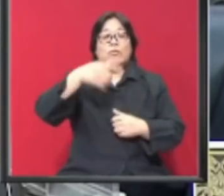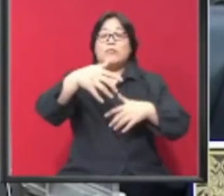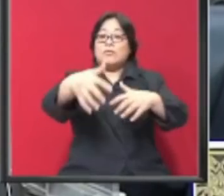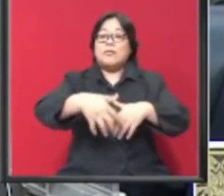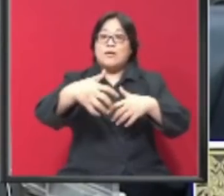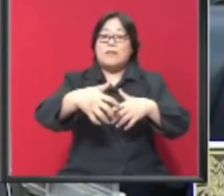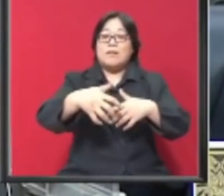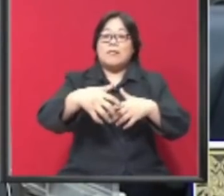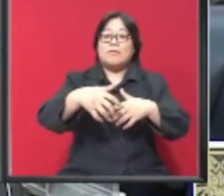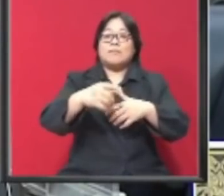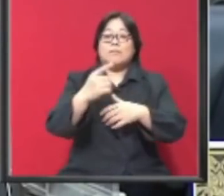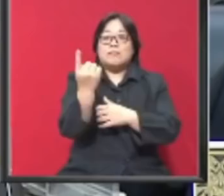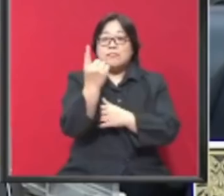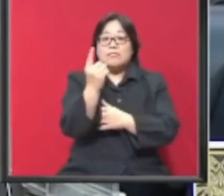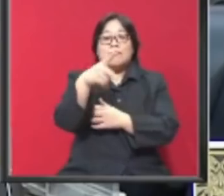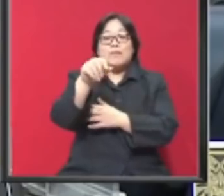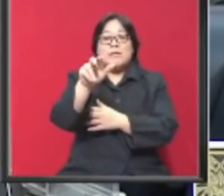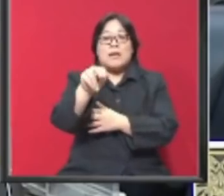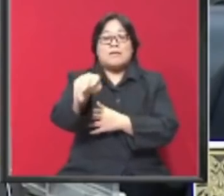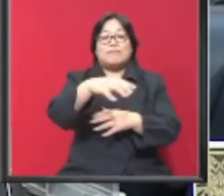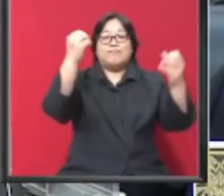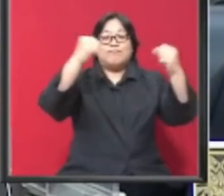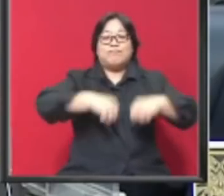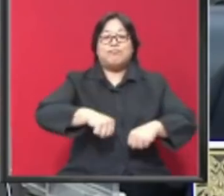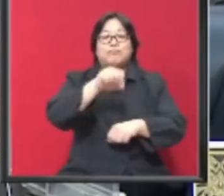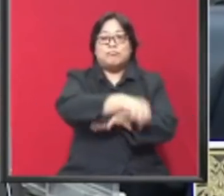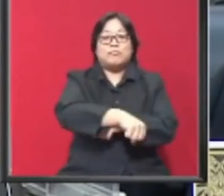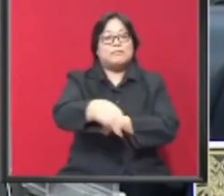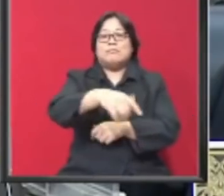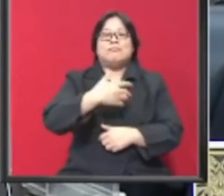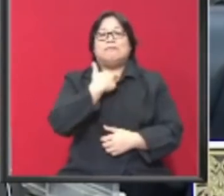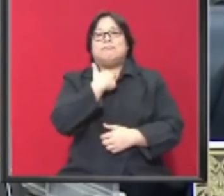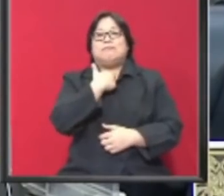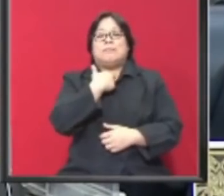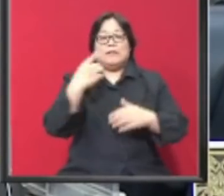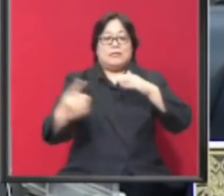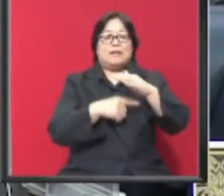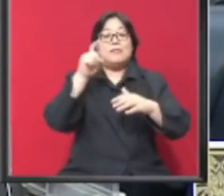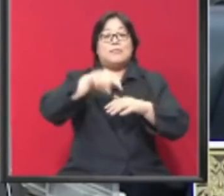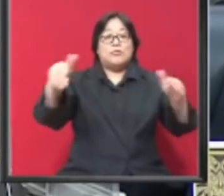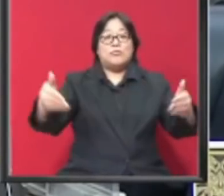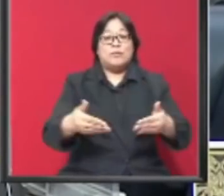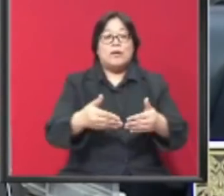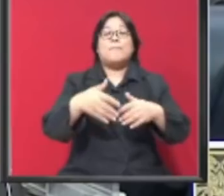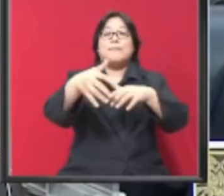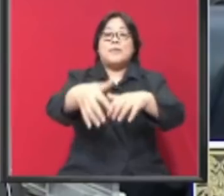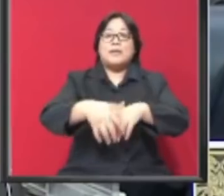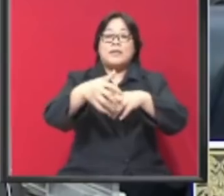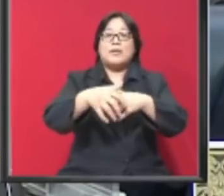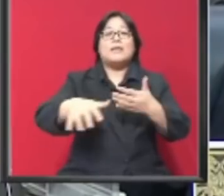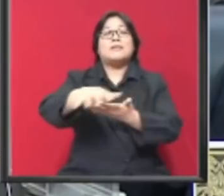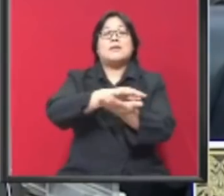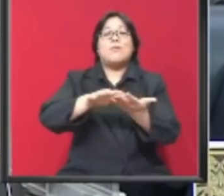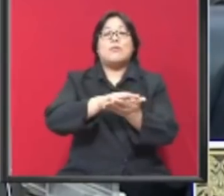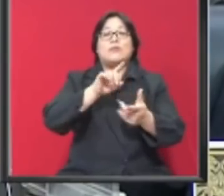tanaman mereka jatuh mereka menderita dasar yang perlu diperkenalkan ialah pertanian